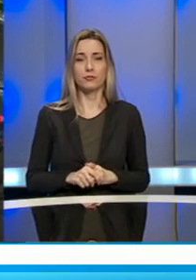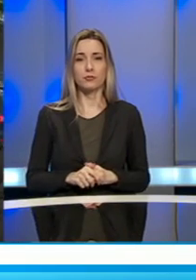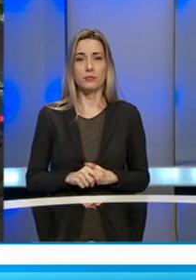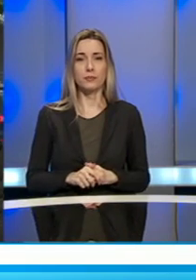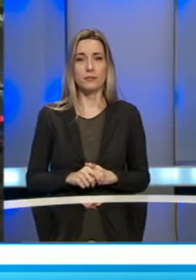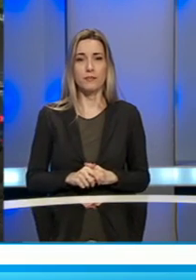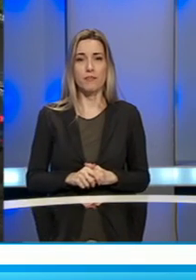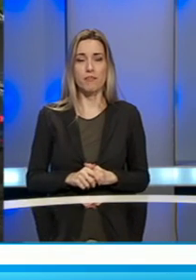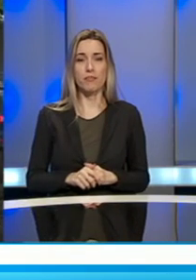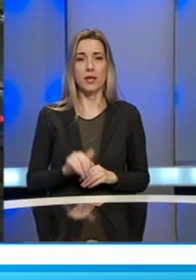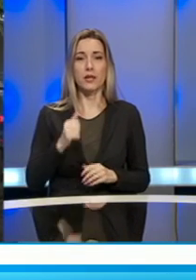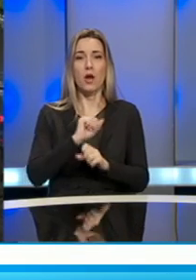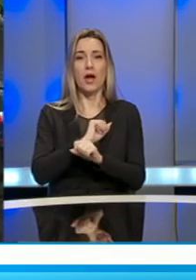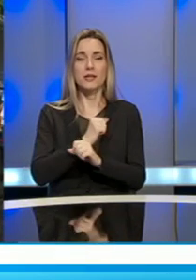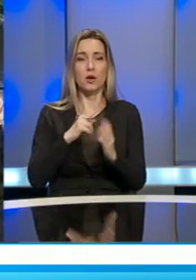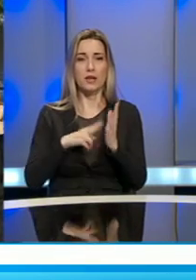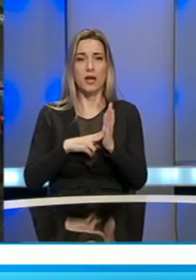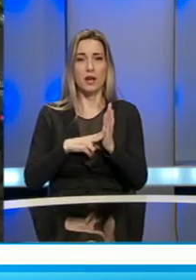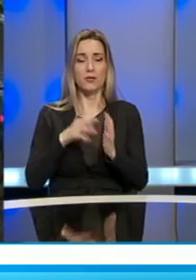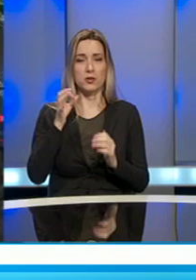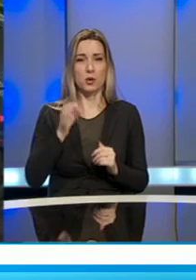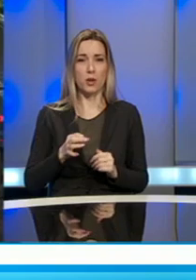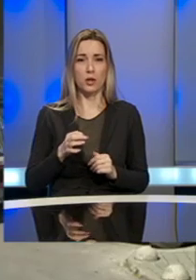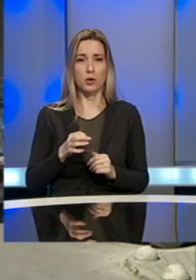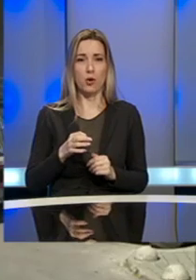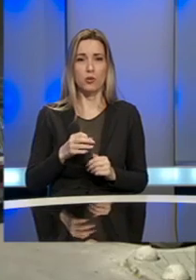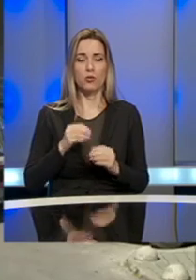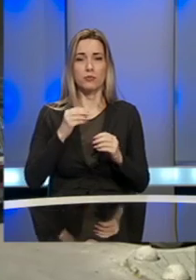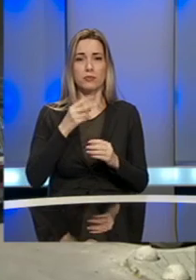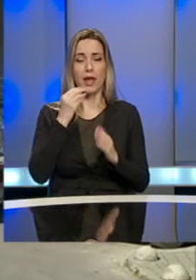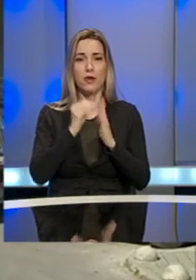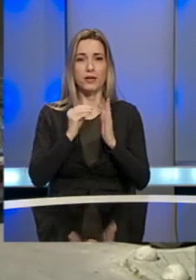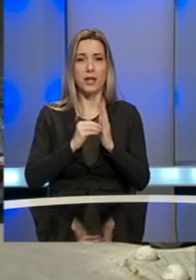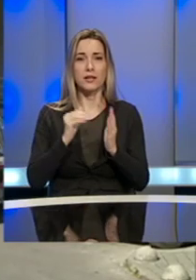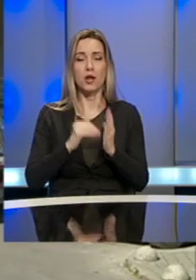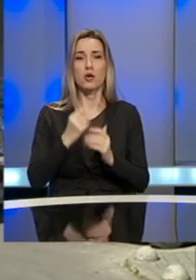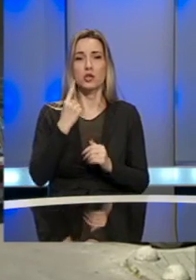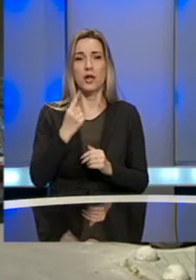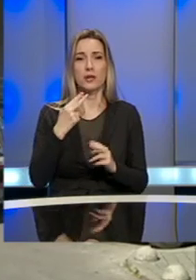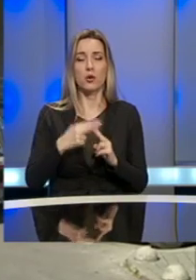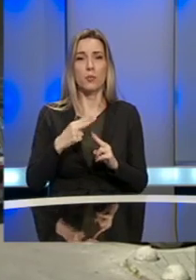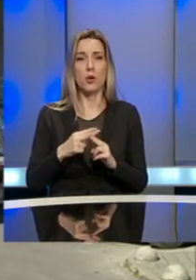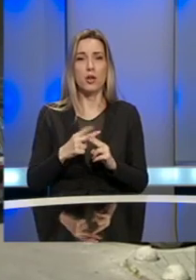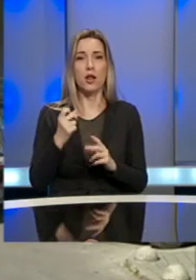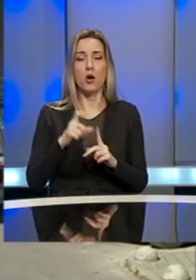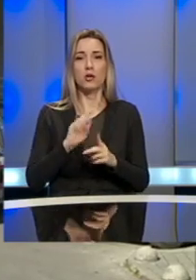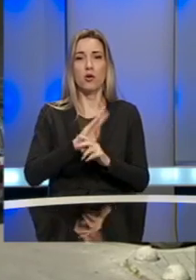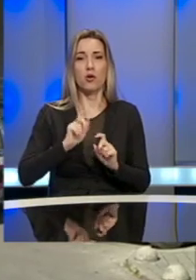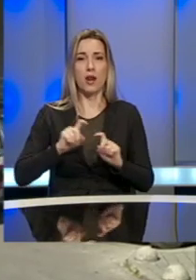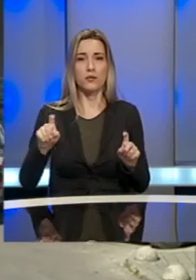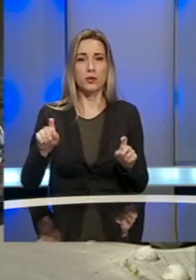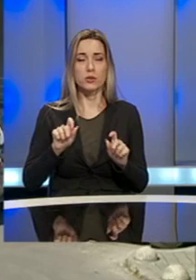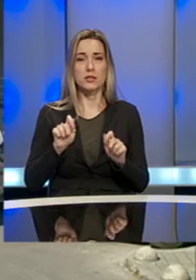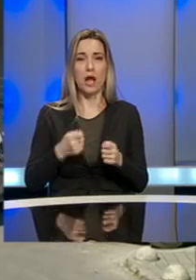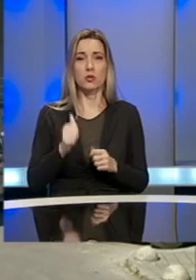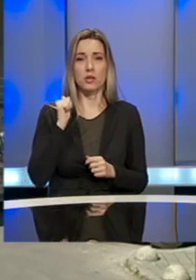Da, u Hercegovačko-neretvanskom kantonu evidentiran je još jedan oboljeli od koronavirusa. Zaključno